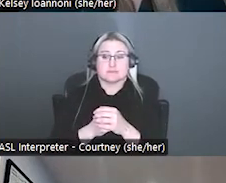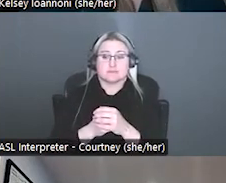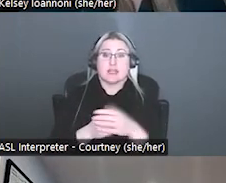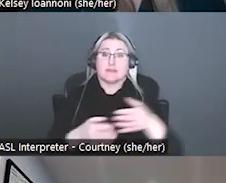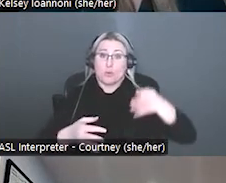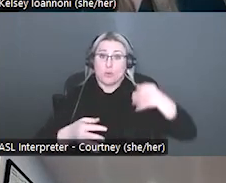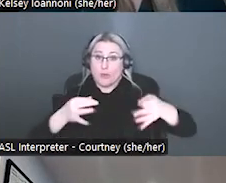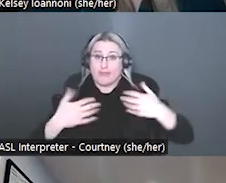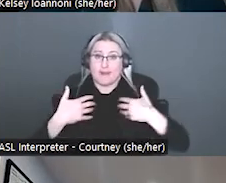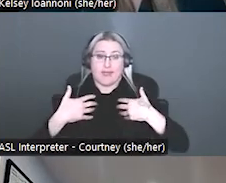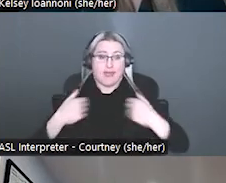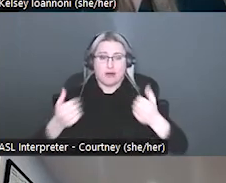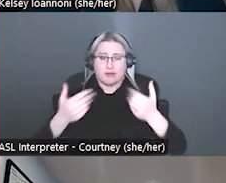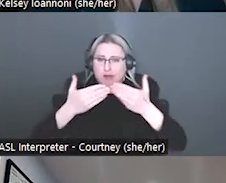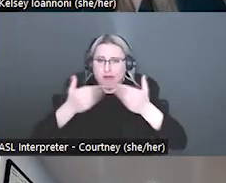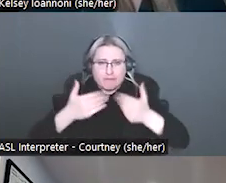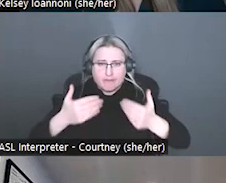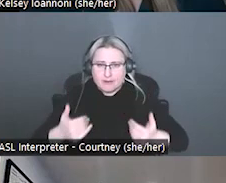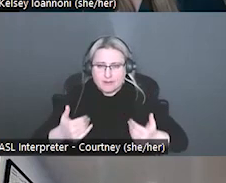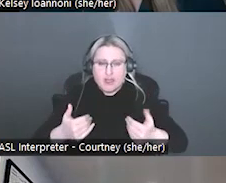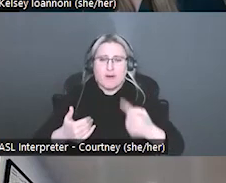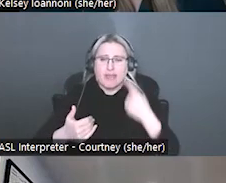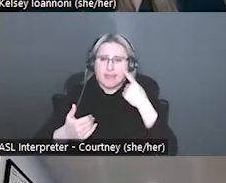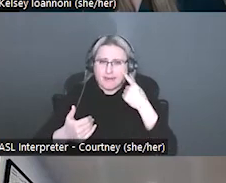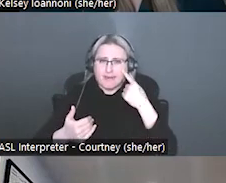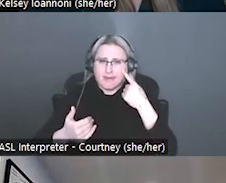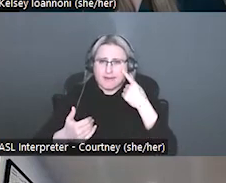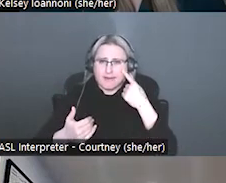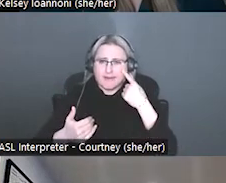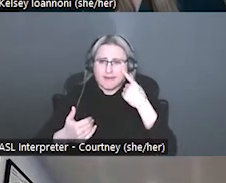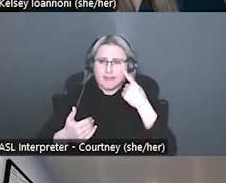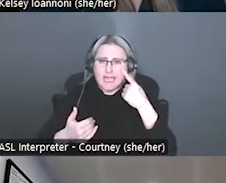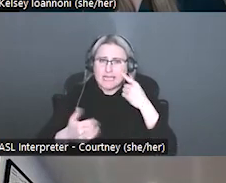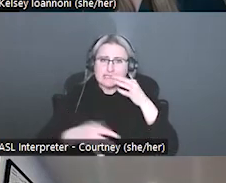gros, c'est simplement gros, qui n'est pas ni négatif ni positif.